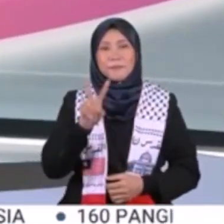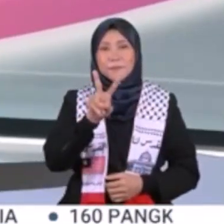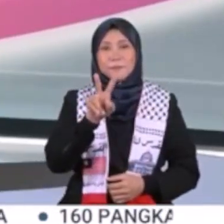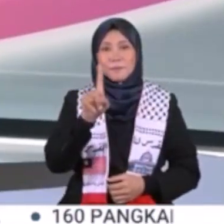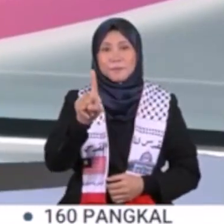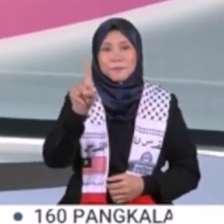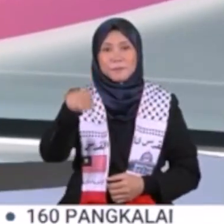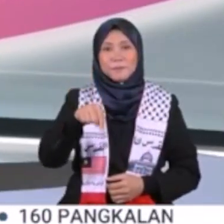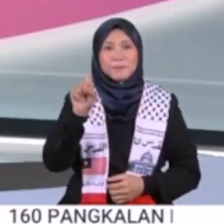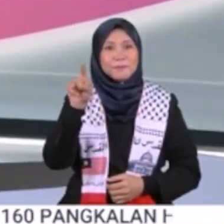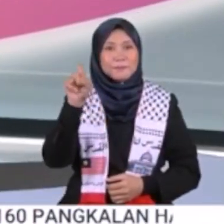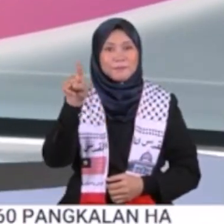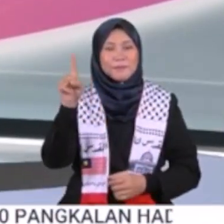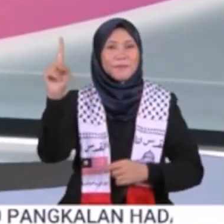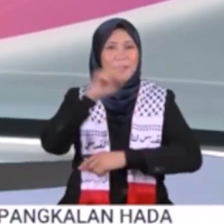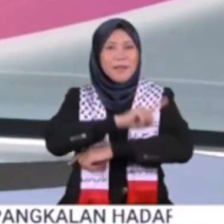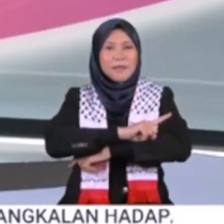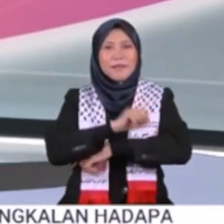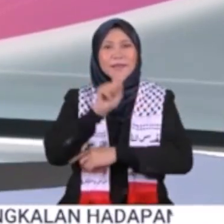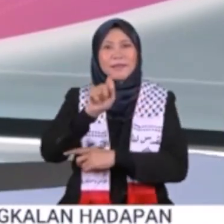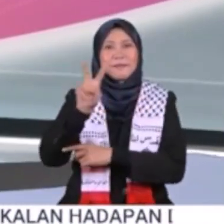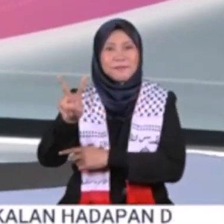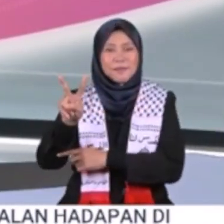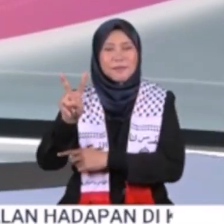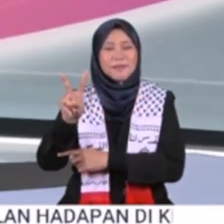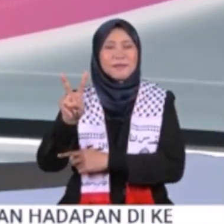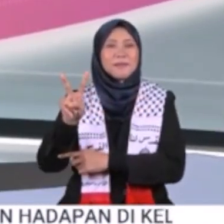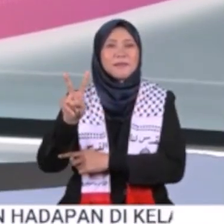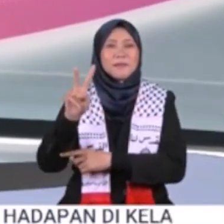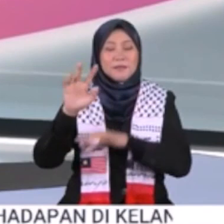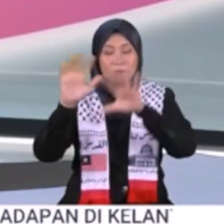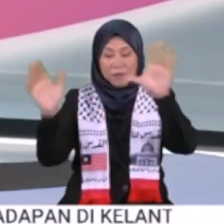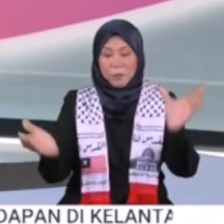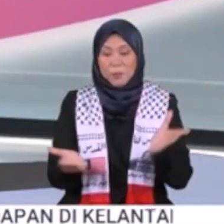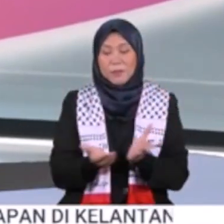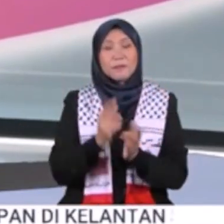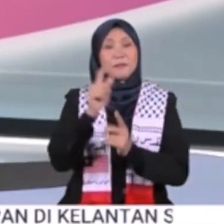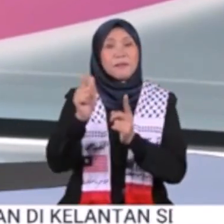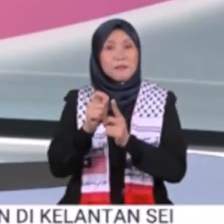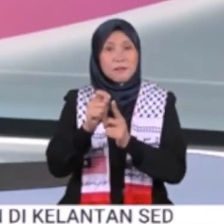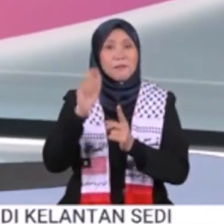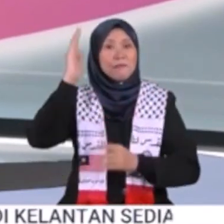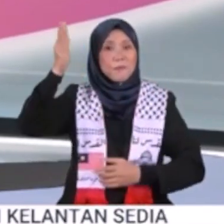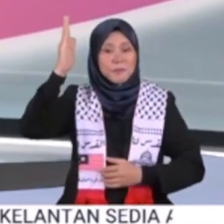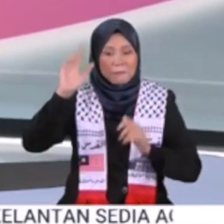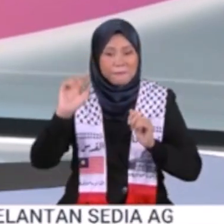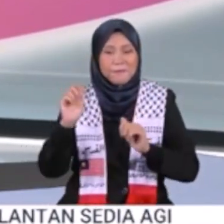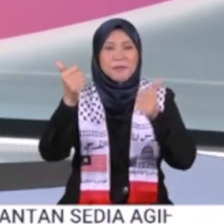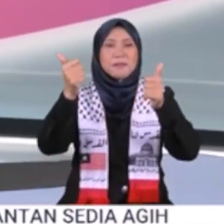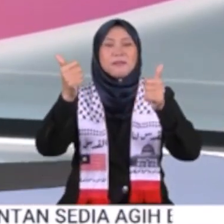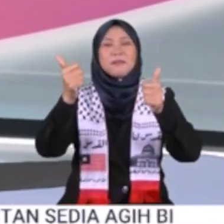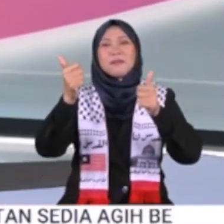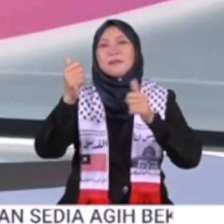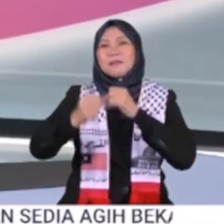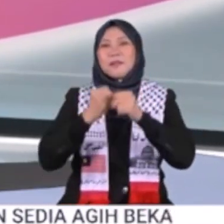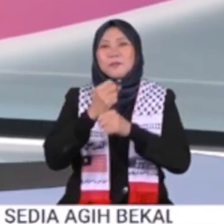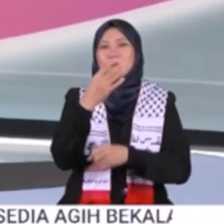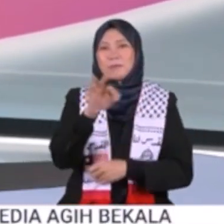21 November diisytihar Hari Televisyen Sedunia bagi memperingati tarikh Forum Televisyen Sedunia pertama pada